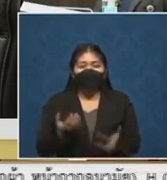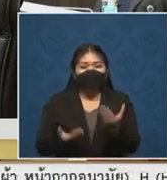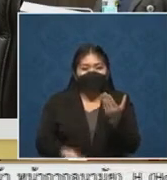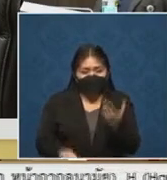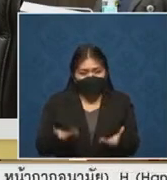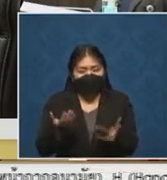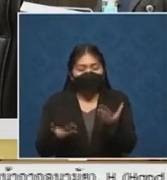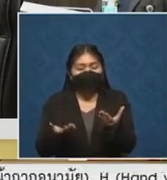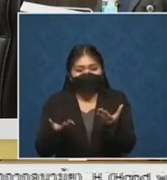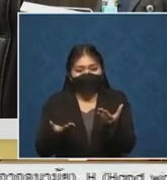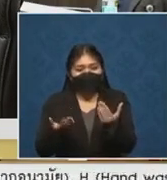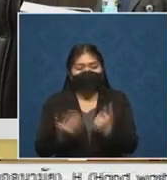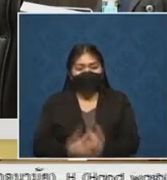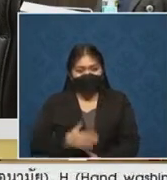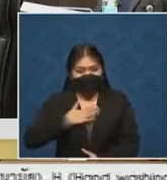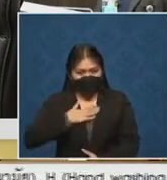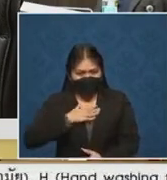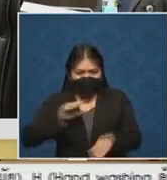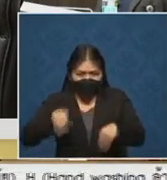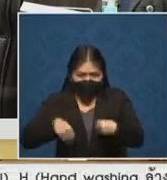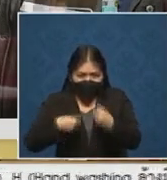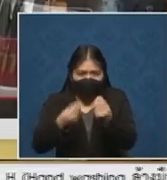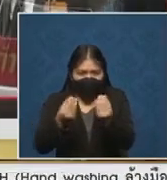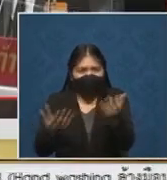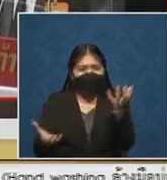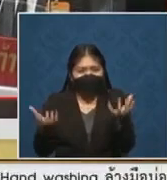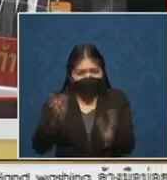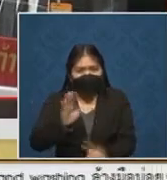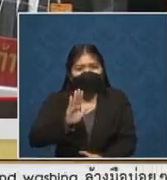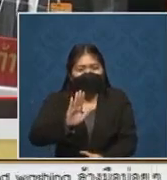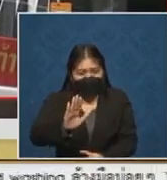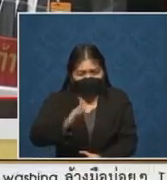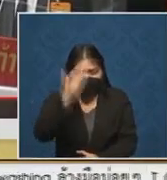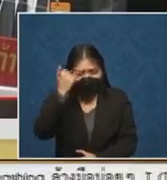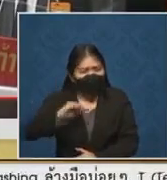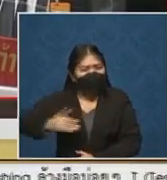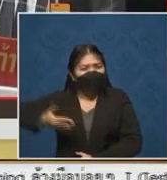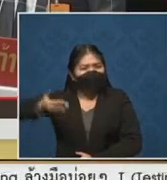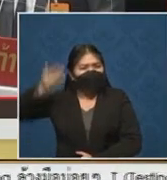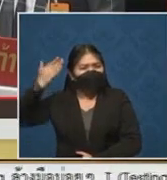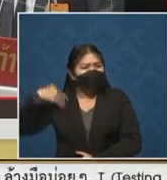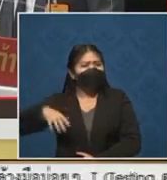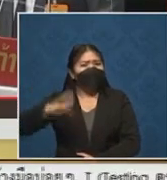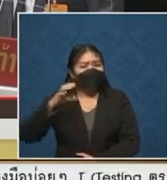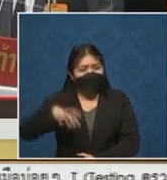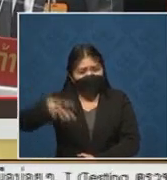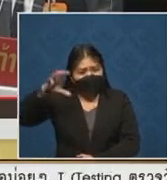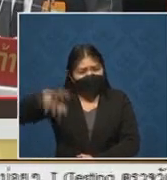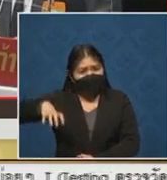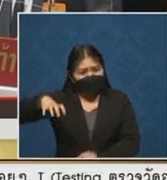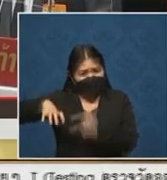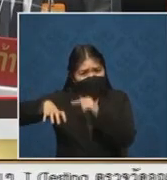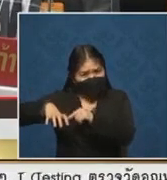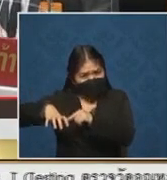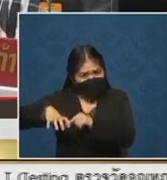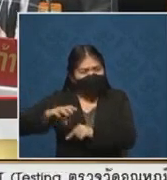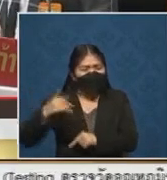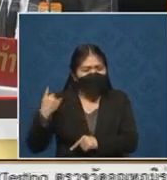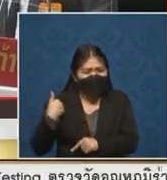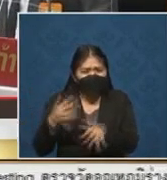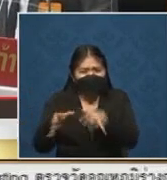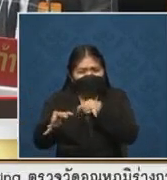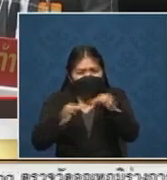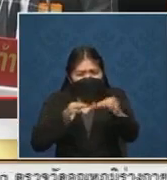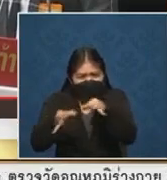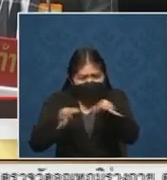ตกขึ้นอภิปรายนะเรื่องของประเด็นคุณวุฒินะของตุลาการสามนูนบางคนนะทีนี้